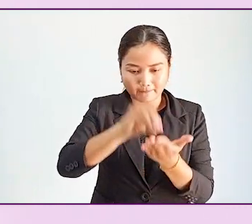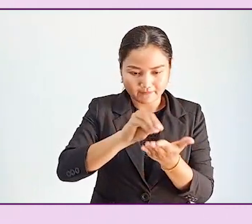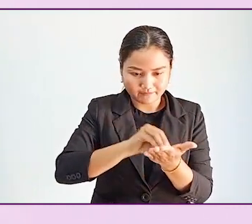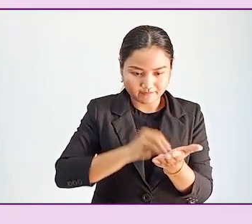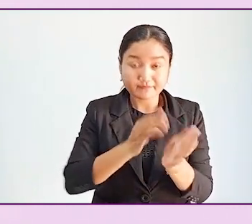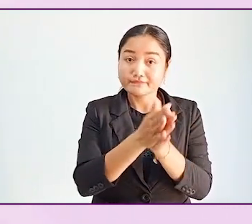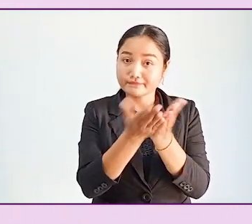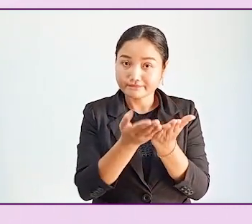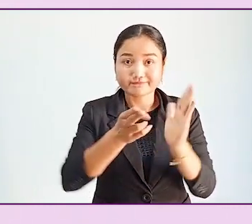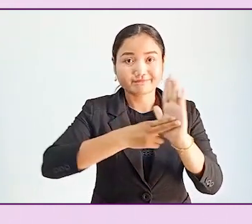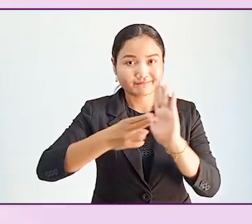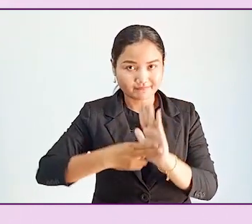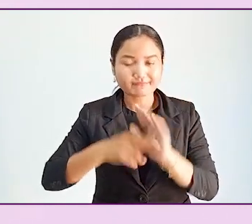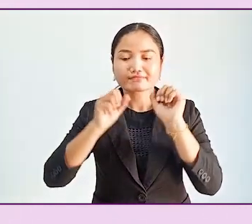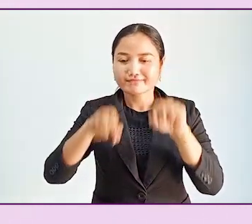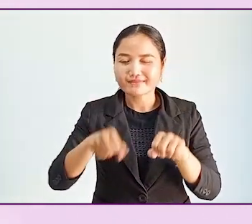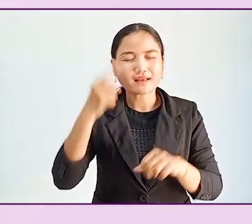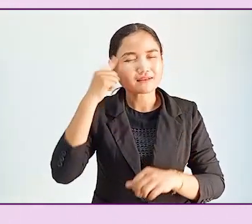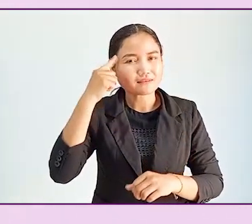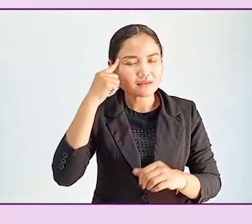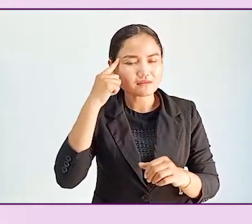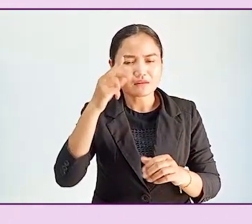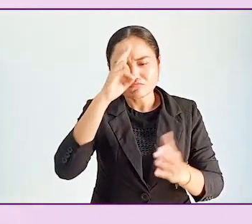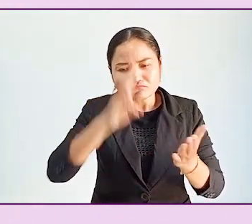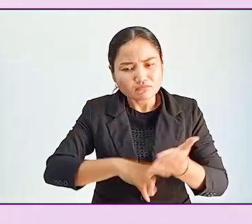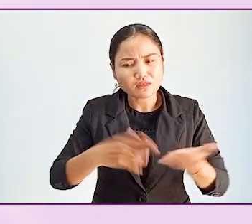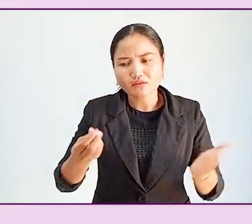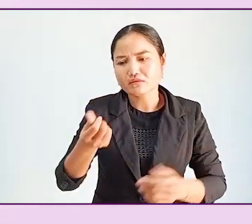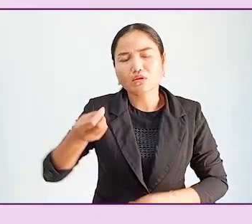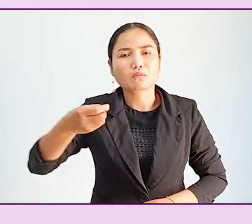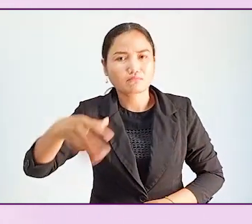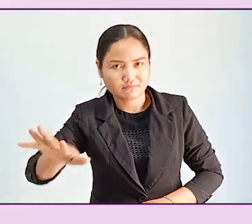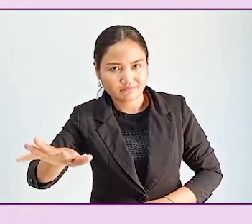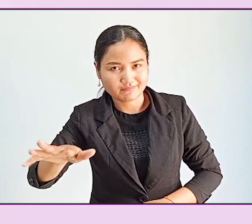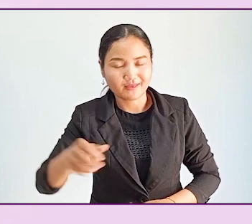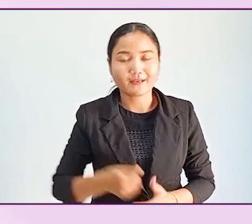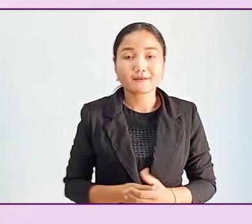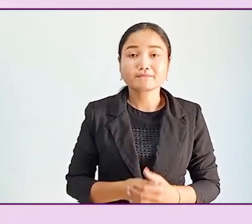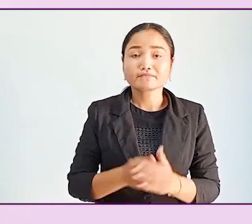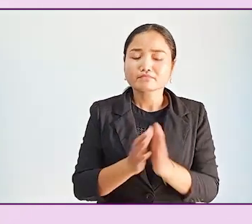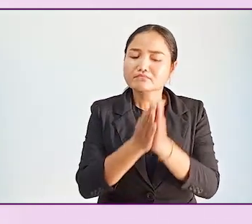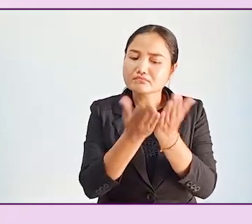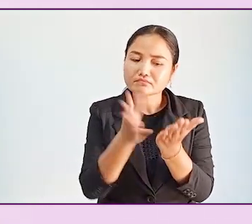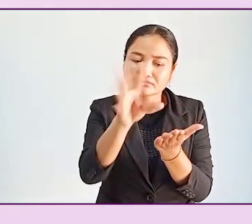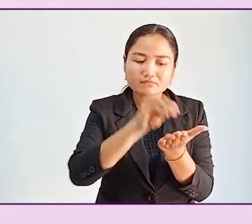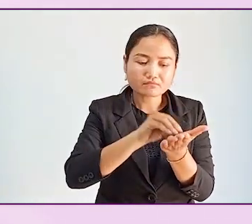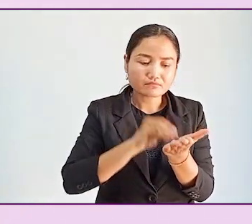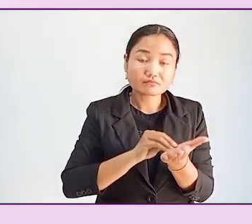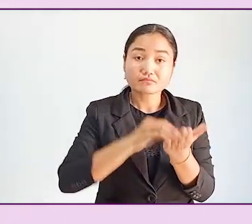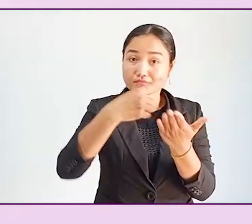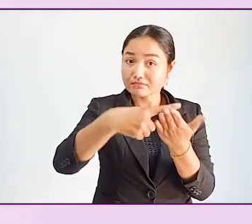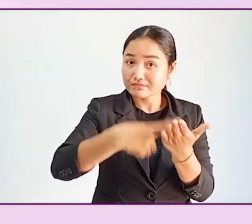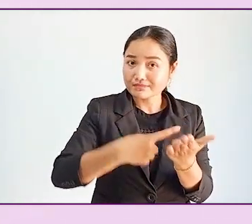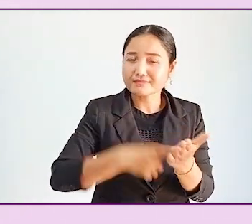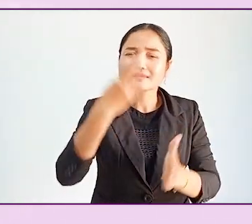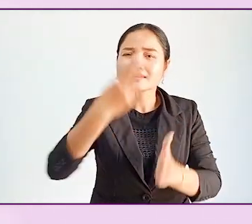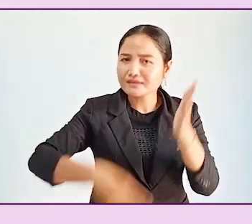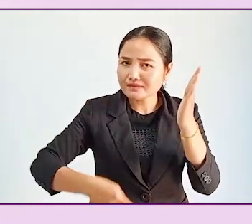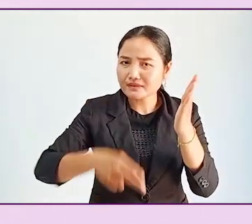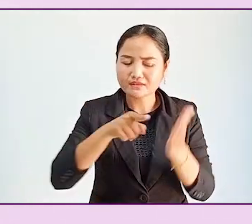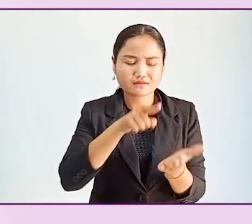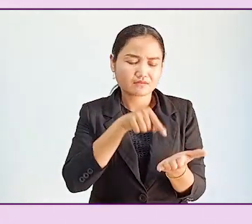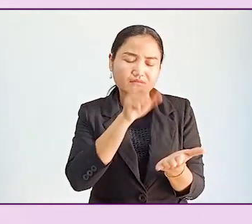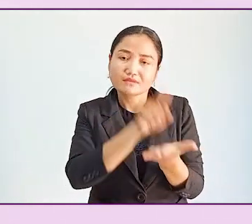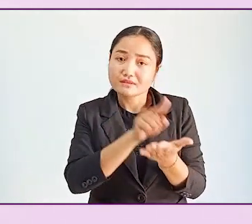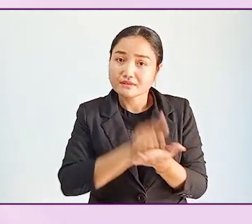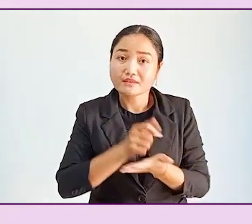chì và cam mẹ bán cho bà lôi à Tớm ách rộng bì bù là hạt khơi Anh chấn Ta cầm đặt ra chì và cam chì ở vầy tớ Hai viên